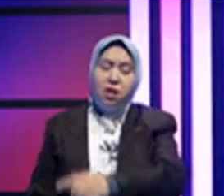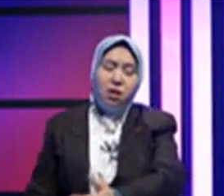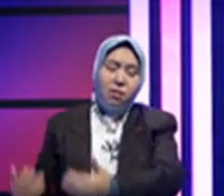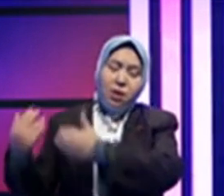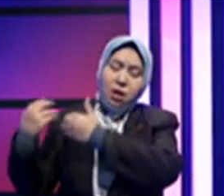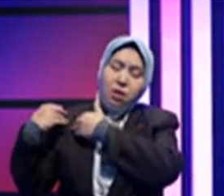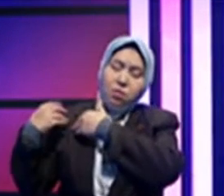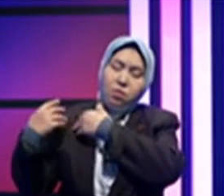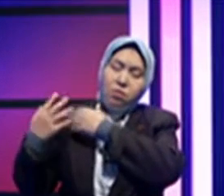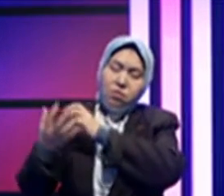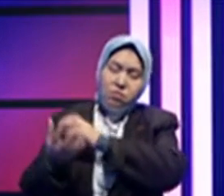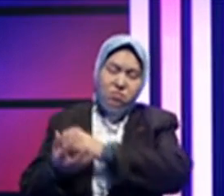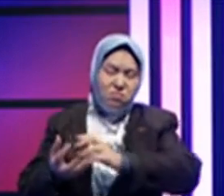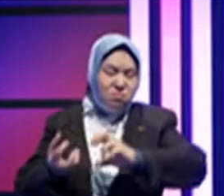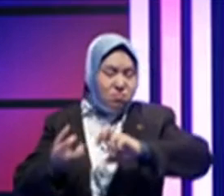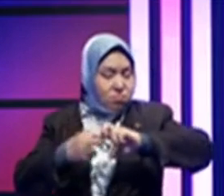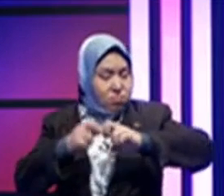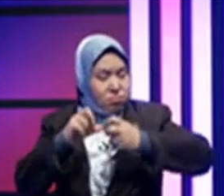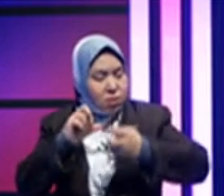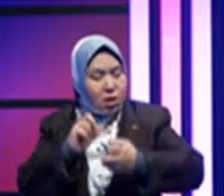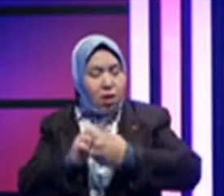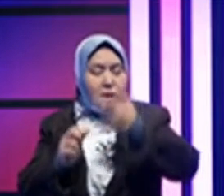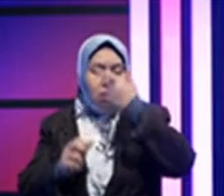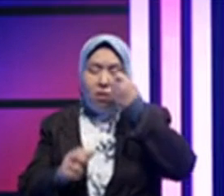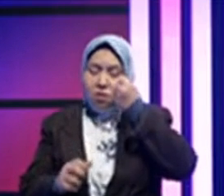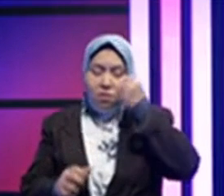ومن عمل صالحا